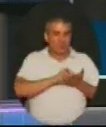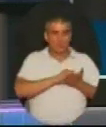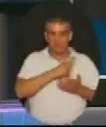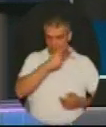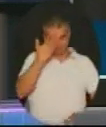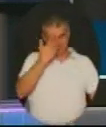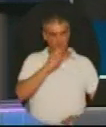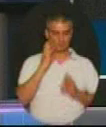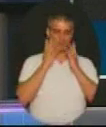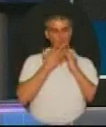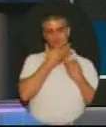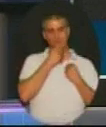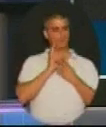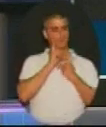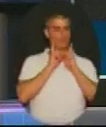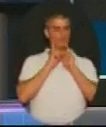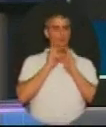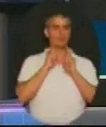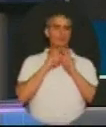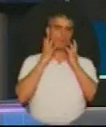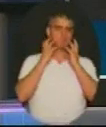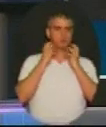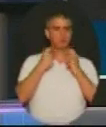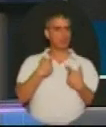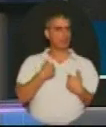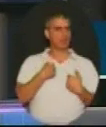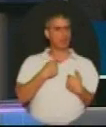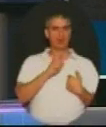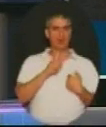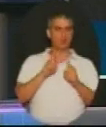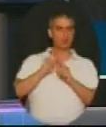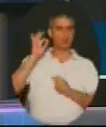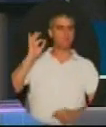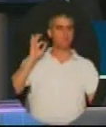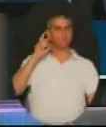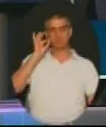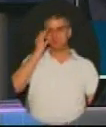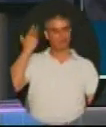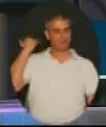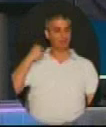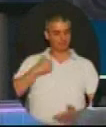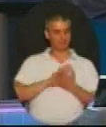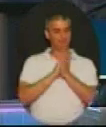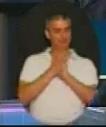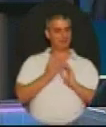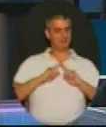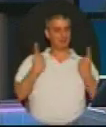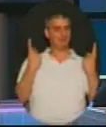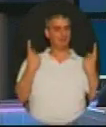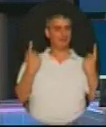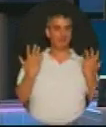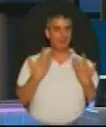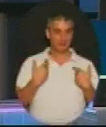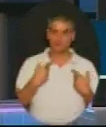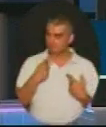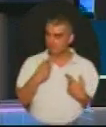יודע, של יוקרה, אלא משהו שאומר, אני יותר, אני לא ברק של אז, אני ממתק את עצמי אחרת. רון, זה היפסטר. איך אני ממתק את